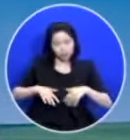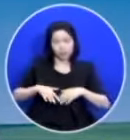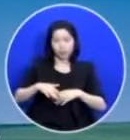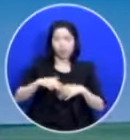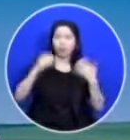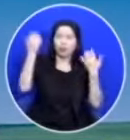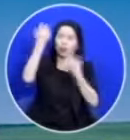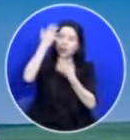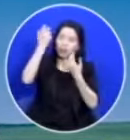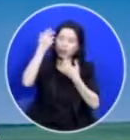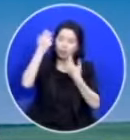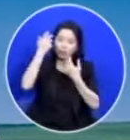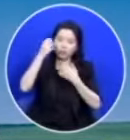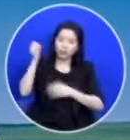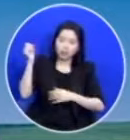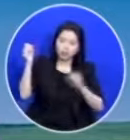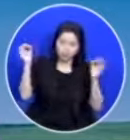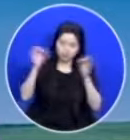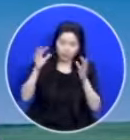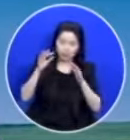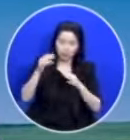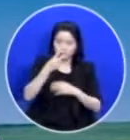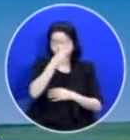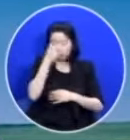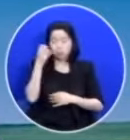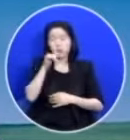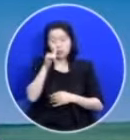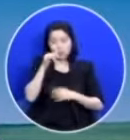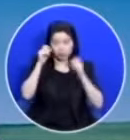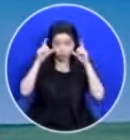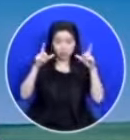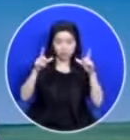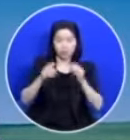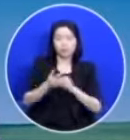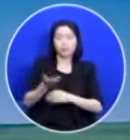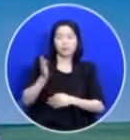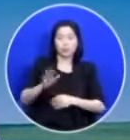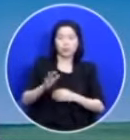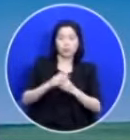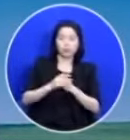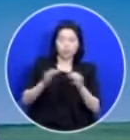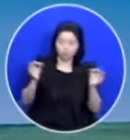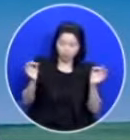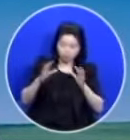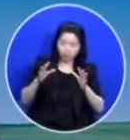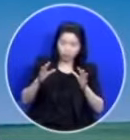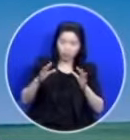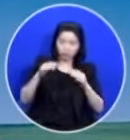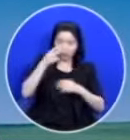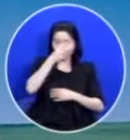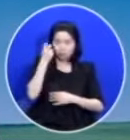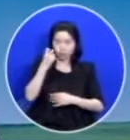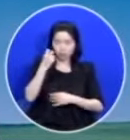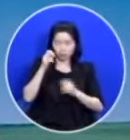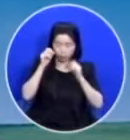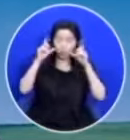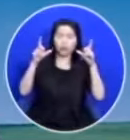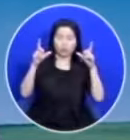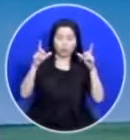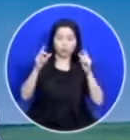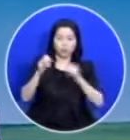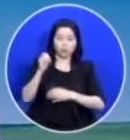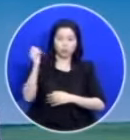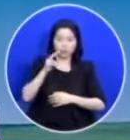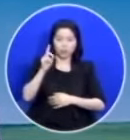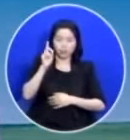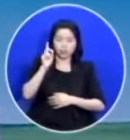비몽사몽간 잠깐 잠이 들었다 깬 거 같아요 그런데 잠깐 잤는데도 번떡 일어났는데 다시